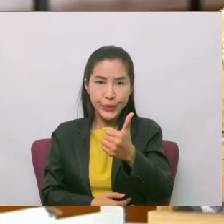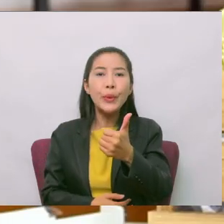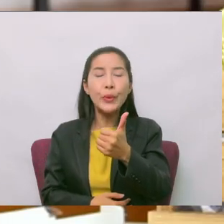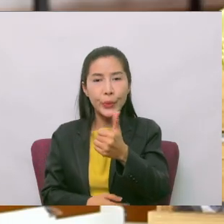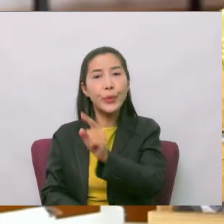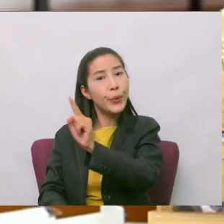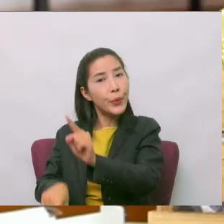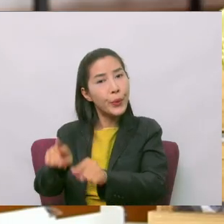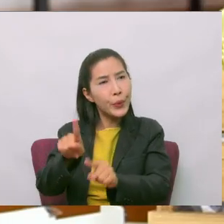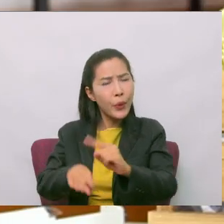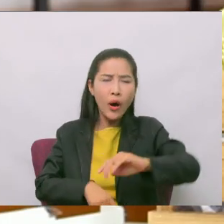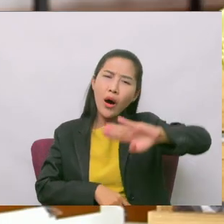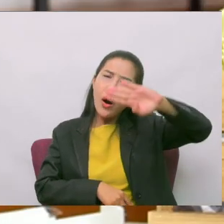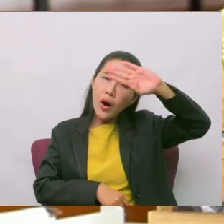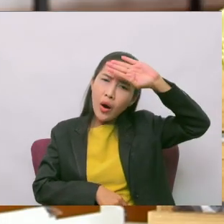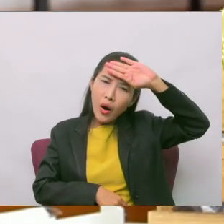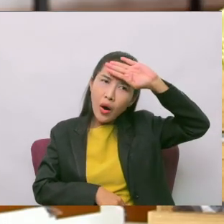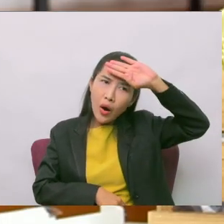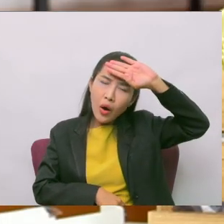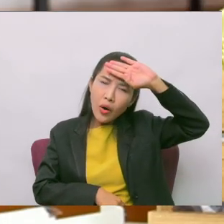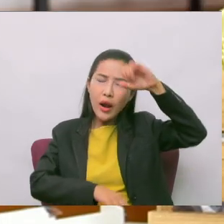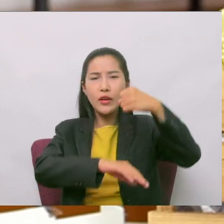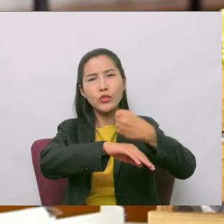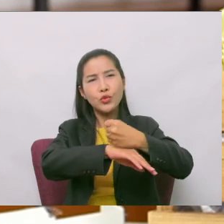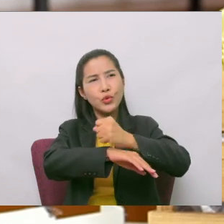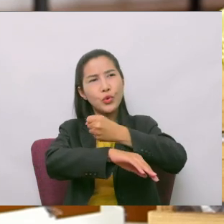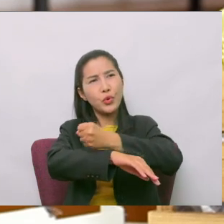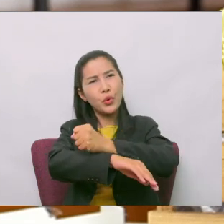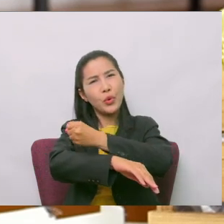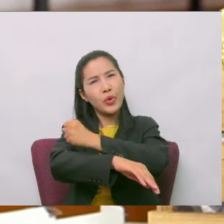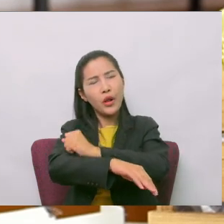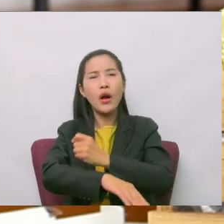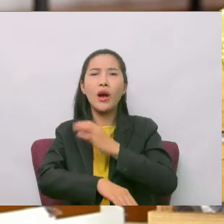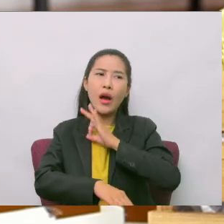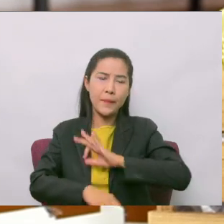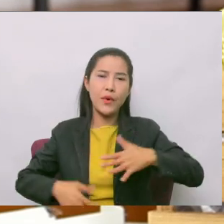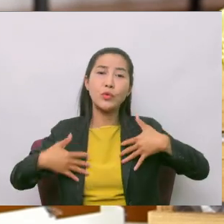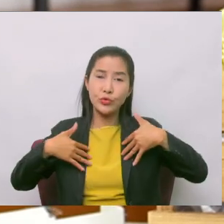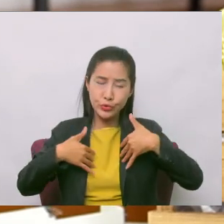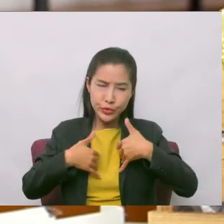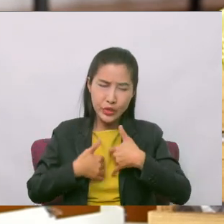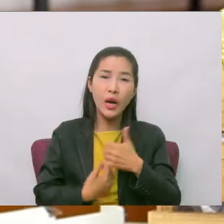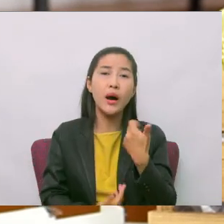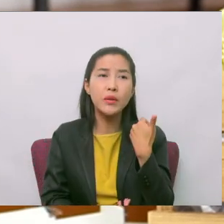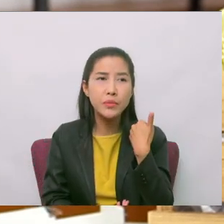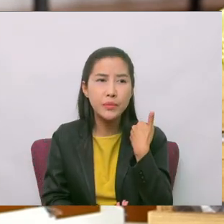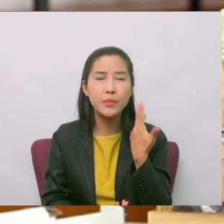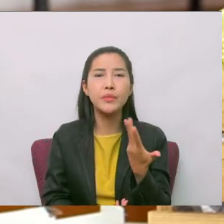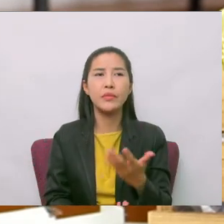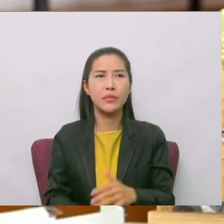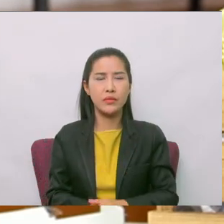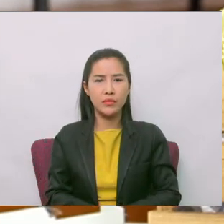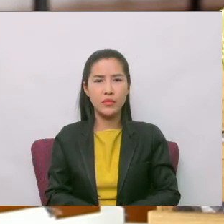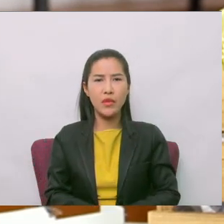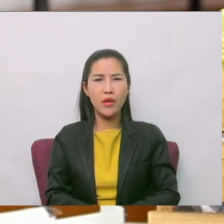าจจะเป็นโรคที่บางทีนะคะใช้ลูกประคบแล้วทำให้เขาเหนื่อยนะคะหรือว่าทำให้เขาแย่ลงกว่าเดิมเราก็จะได้รู้นะ